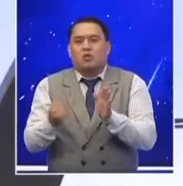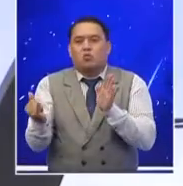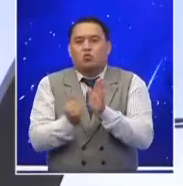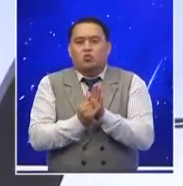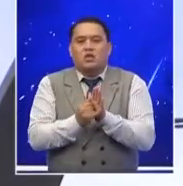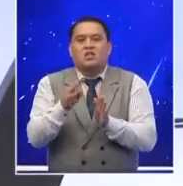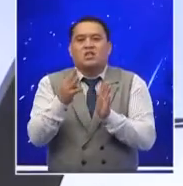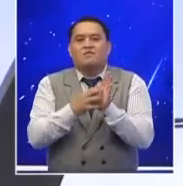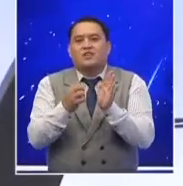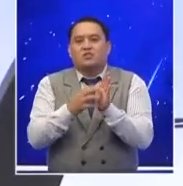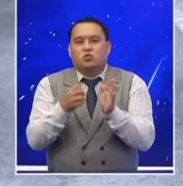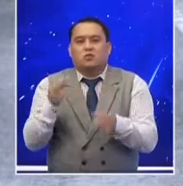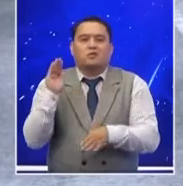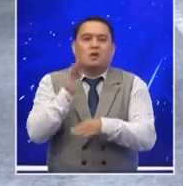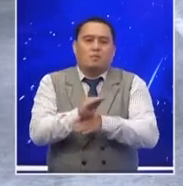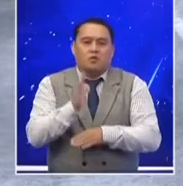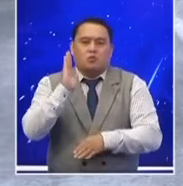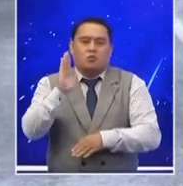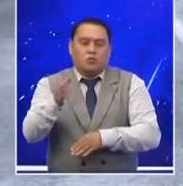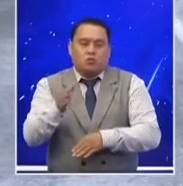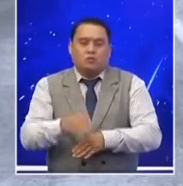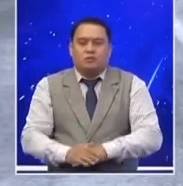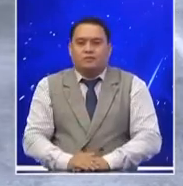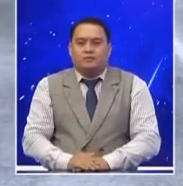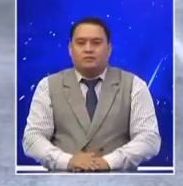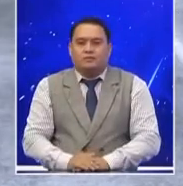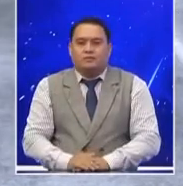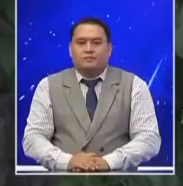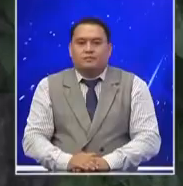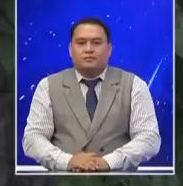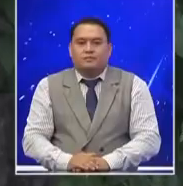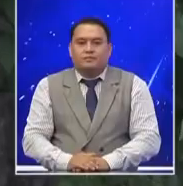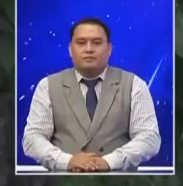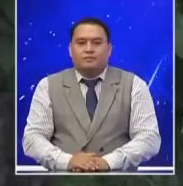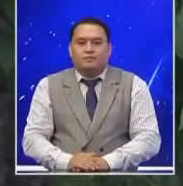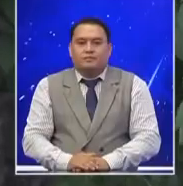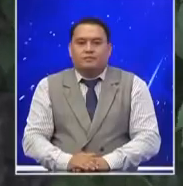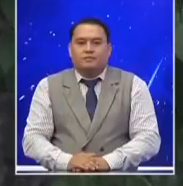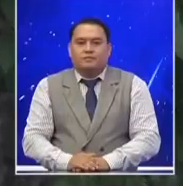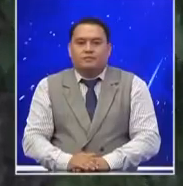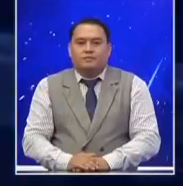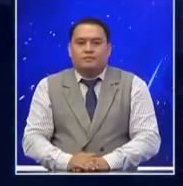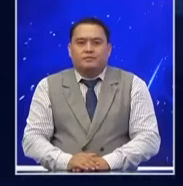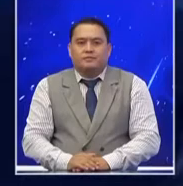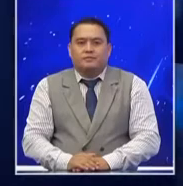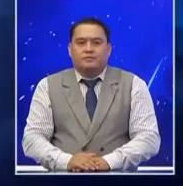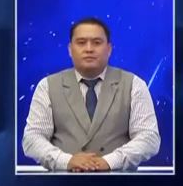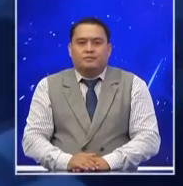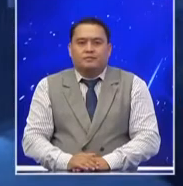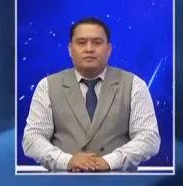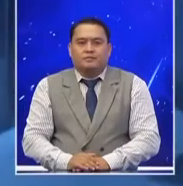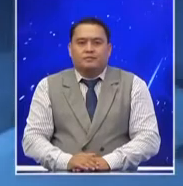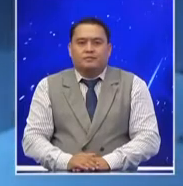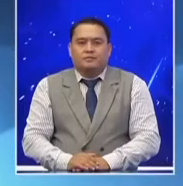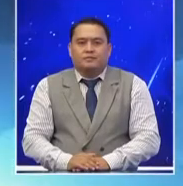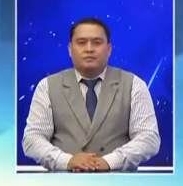более 900 дополнительных камер только в городе Талдыкурган. Гульназ Мустафа, Мадина Берг, Казанурджан Муканов, телеканал